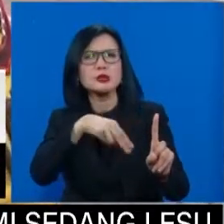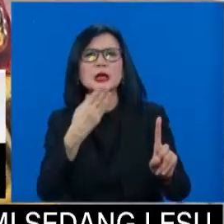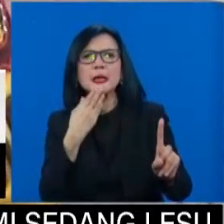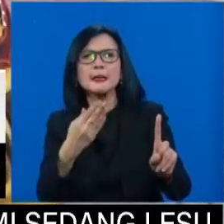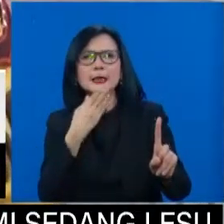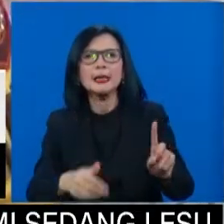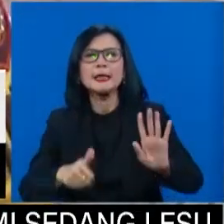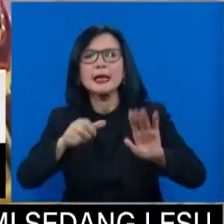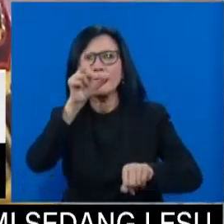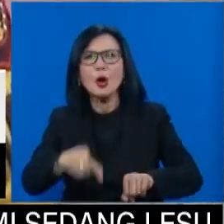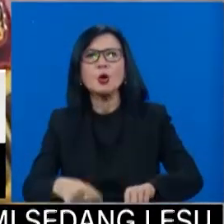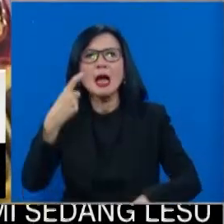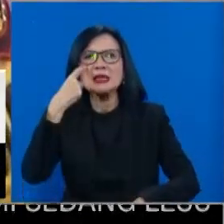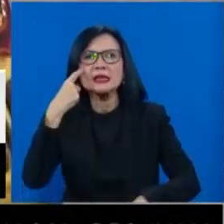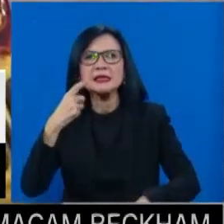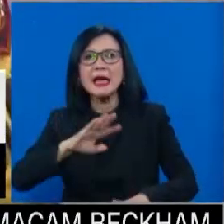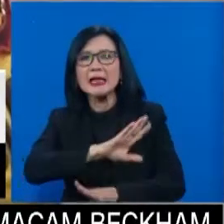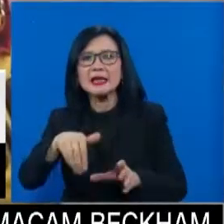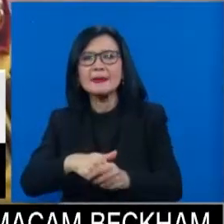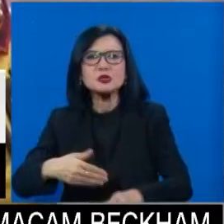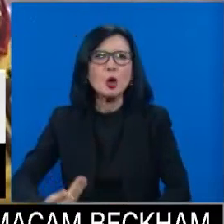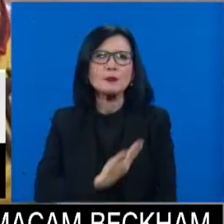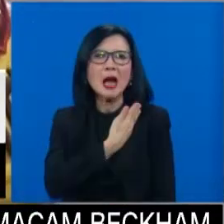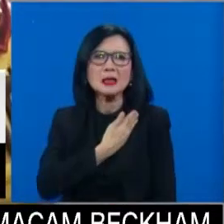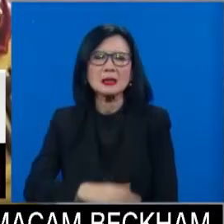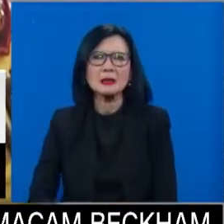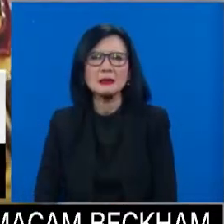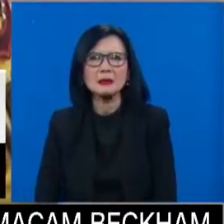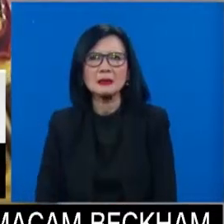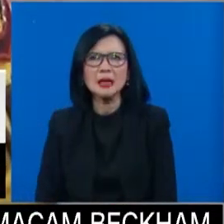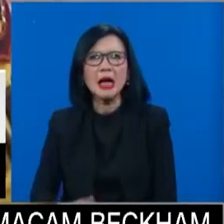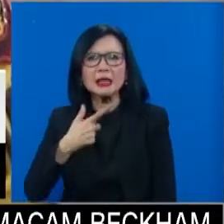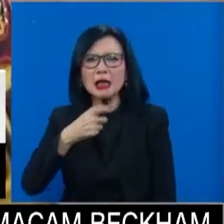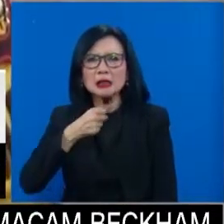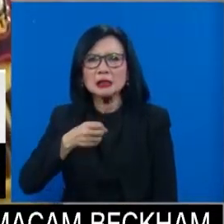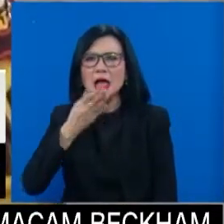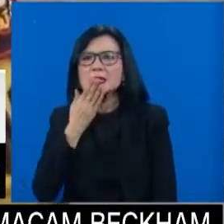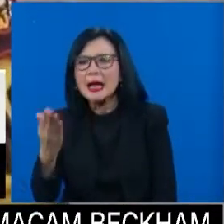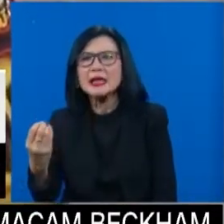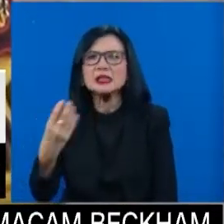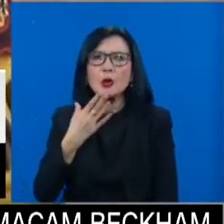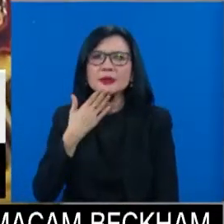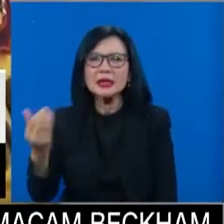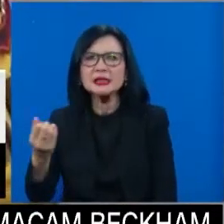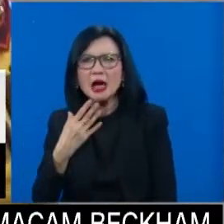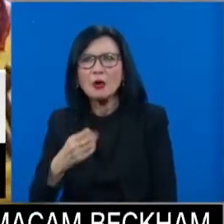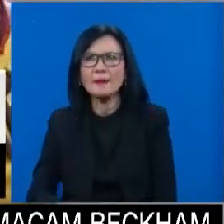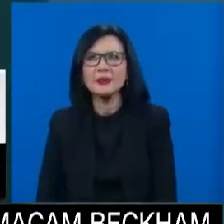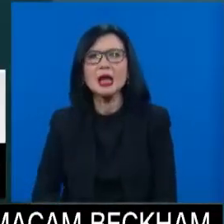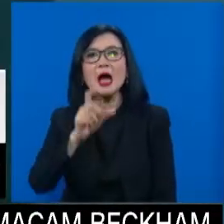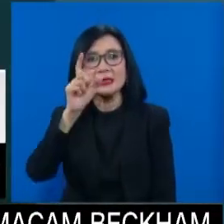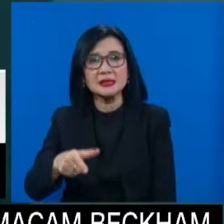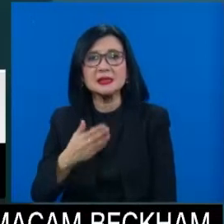6 orang saksi termasuk korban, kemudian melakukan interogasi terhadap terlapor, yaitu seorang anggota